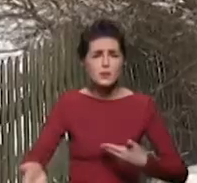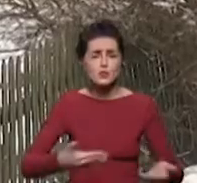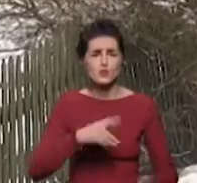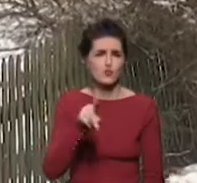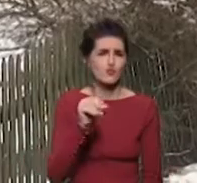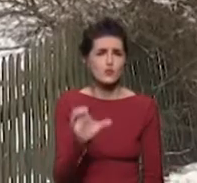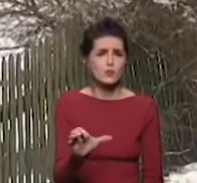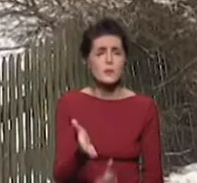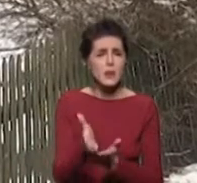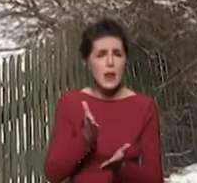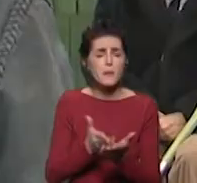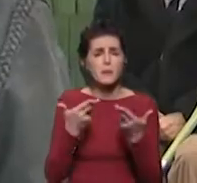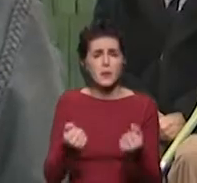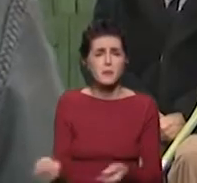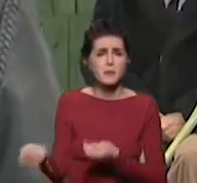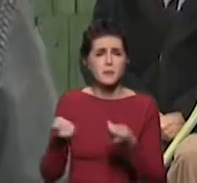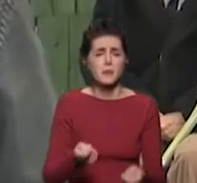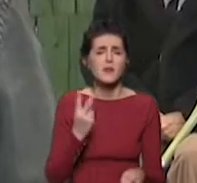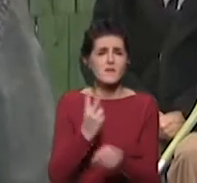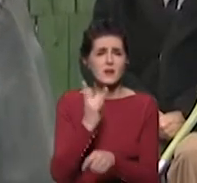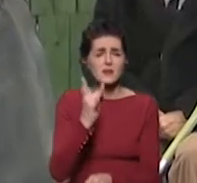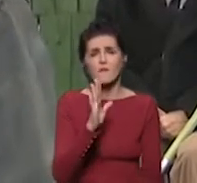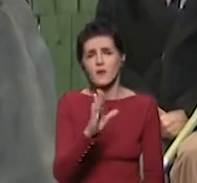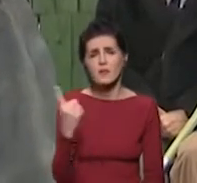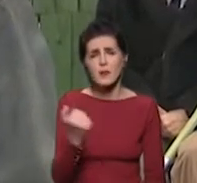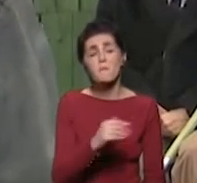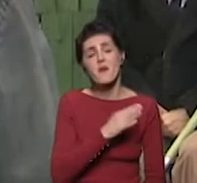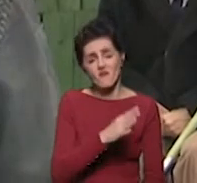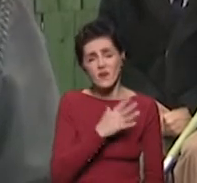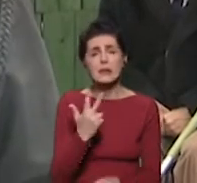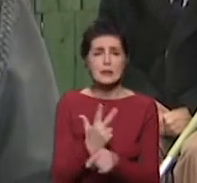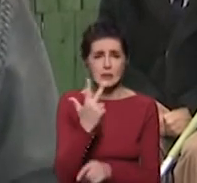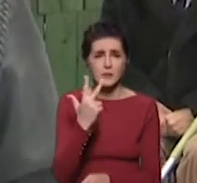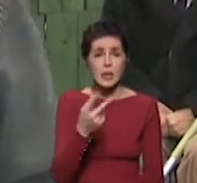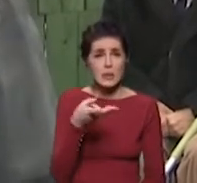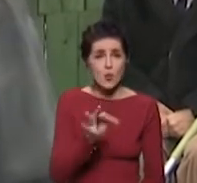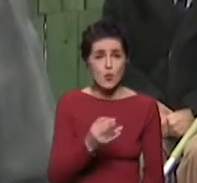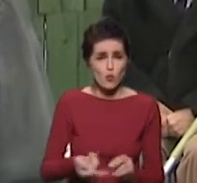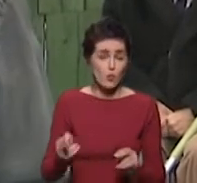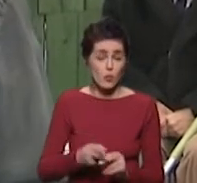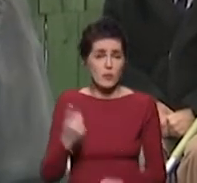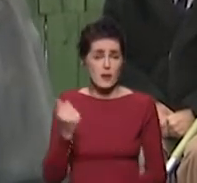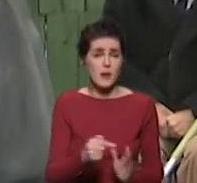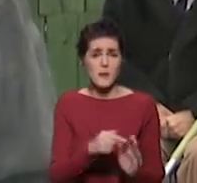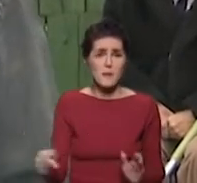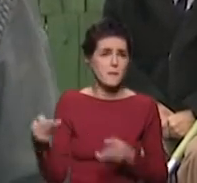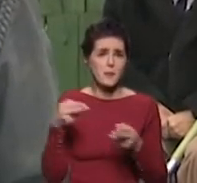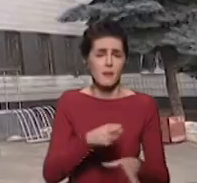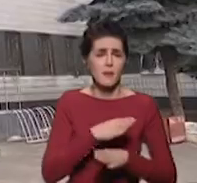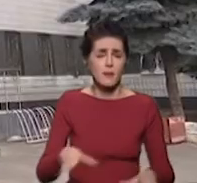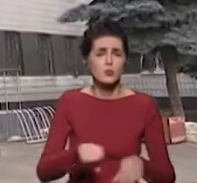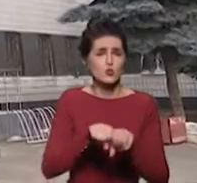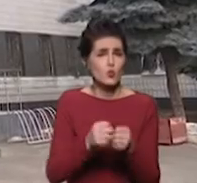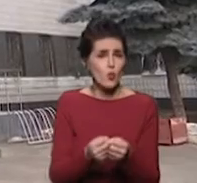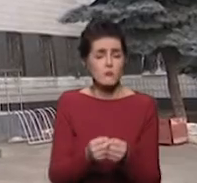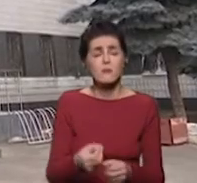теж привозять 2 рази в неділю, ну буває 3 рази. От цю неділю. Неділю він не приїжджав, він був поломаний.